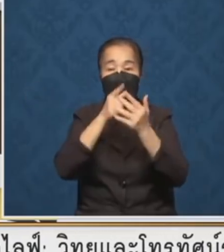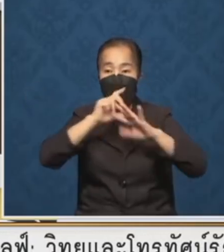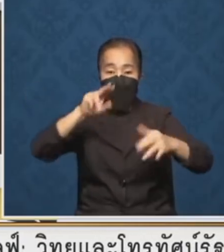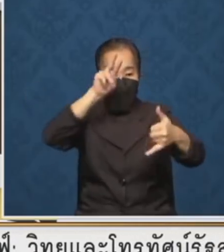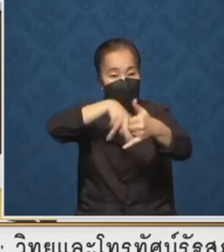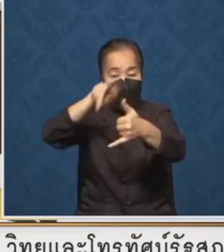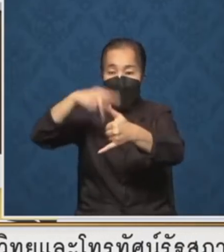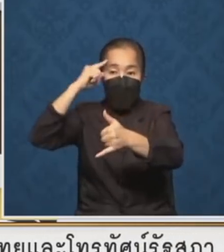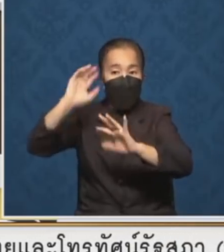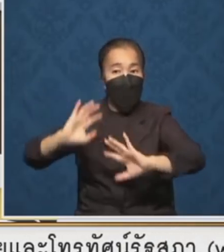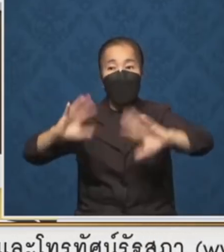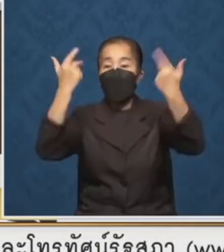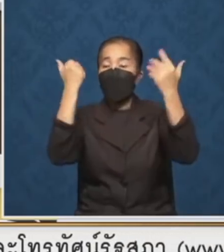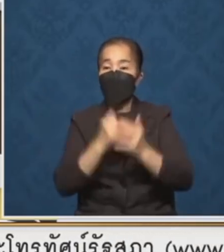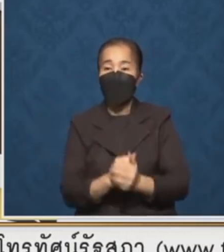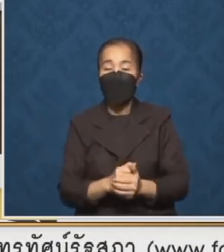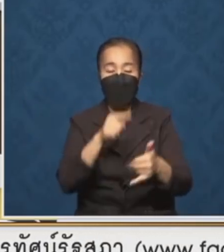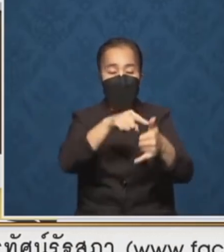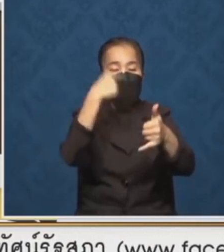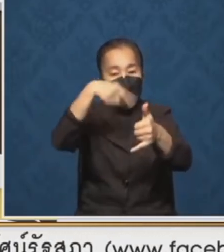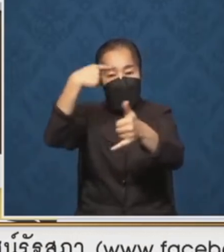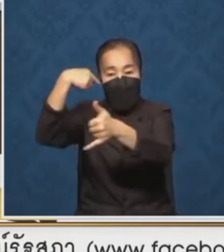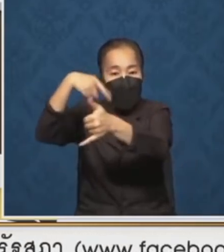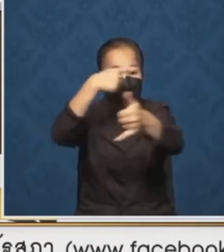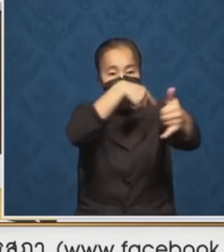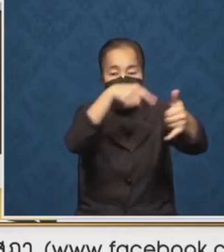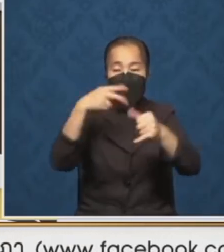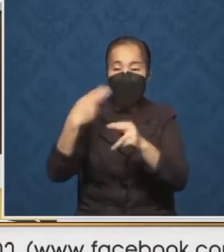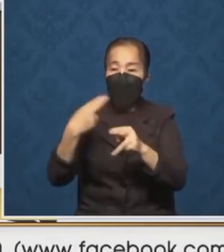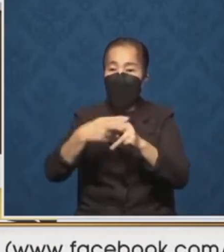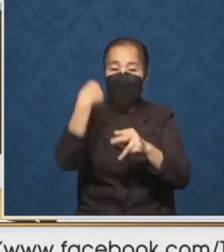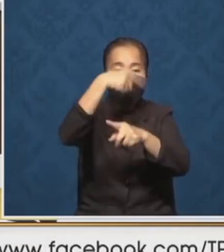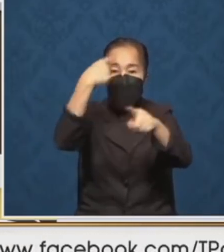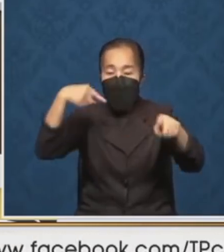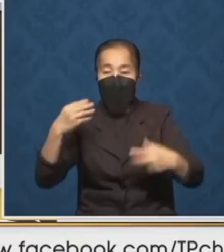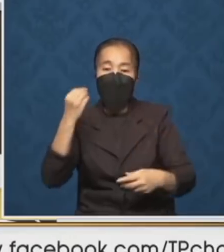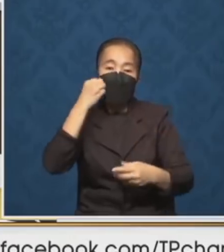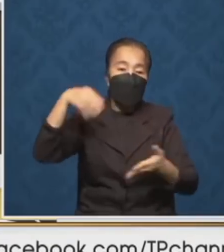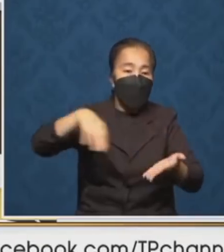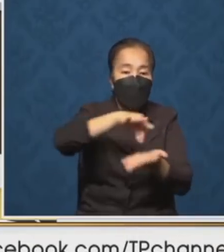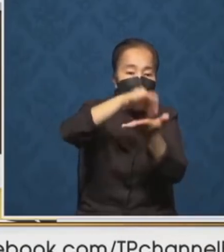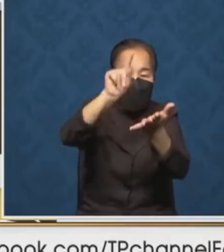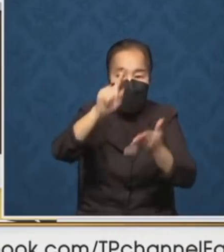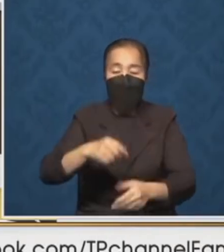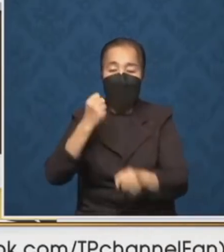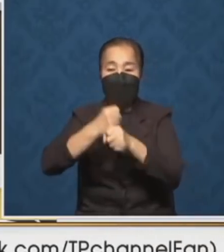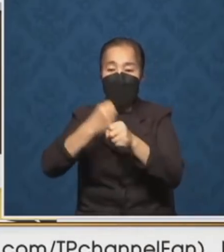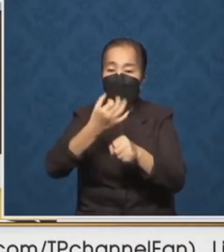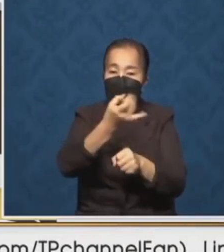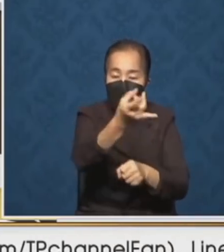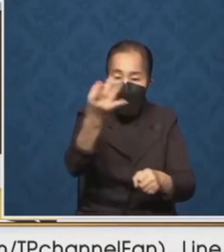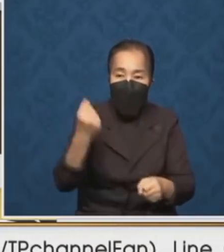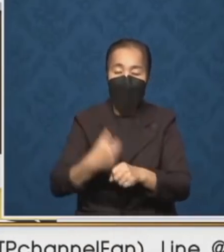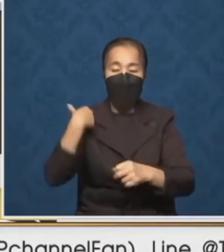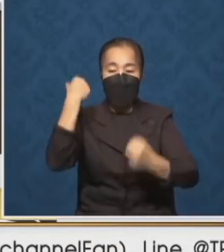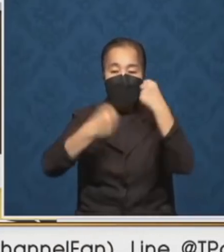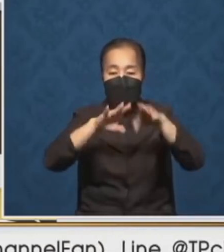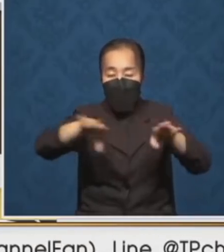B C D E เมื่อสักครู่นี้คือใครชื่อนามสกุลอะไรบ้านอยู่ที่ไหนทำอาชีพอะไรมีรถ